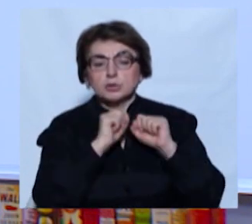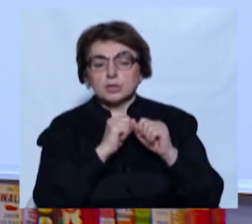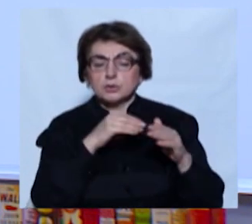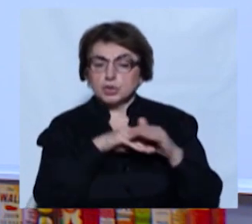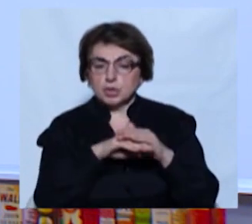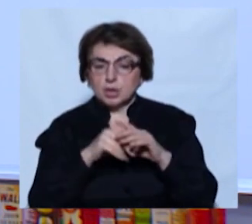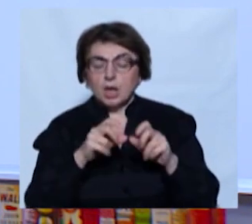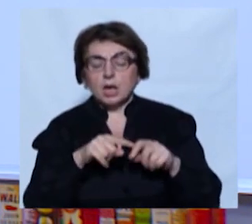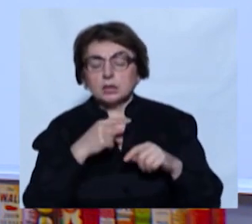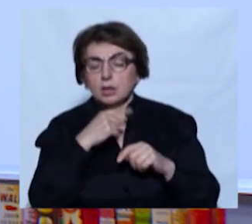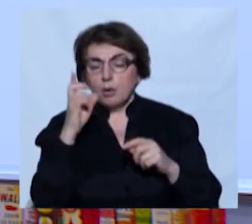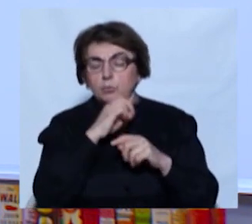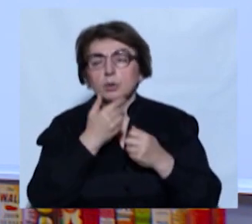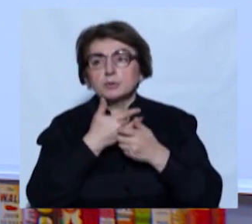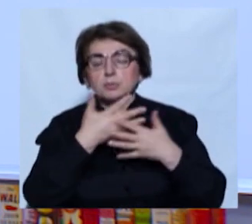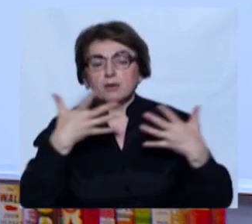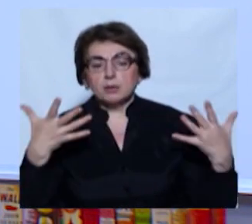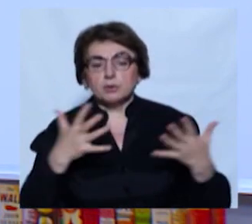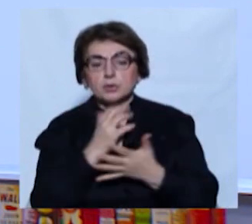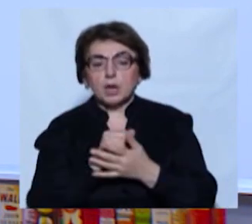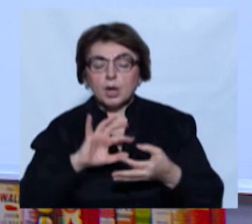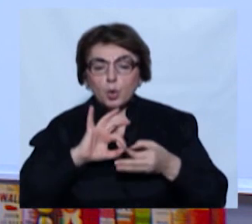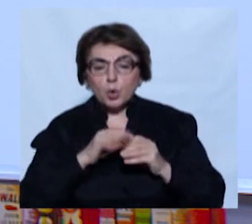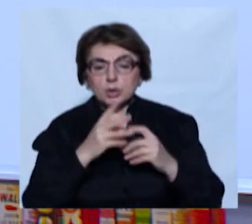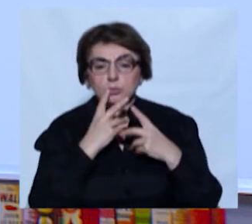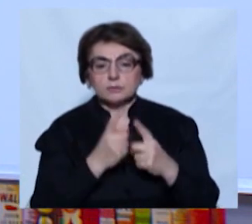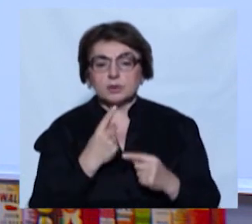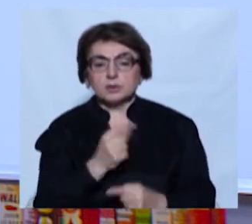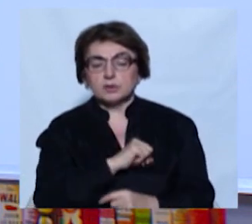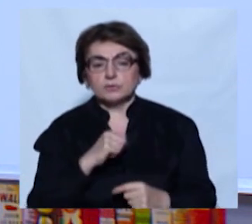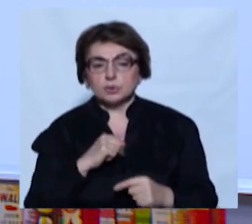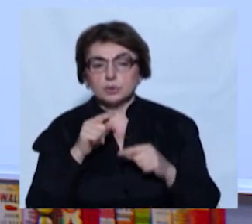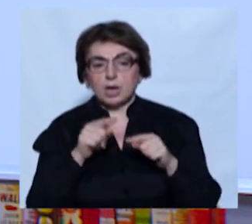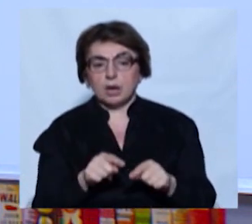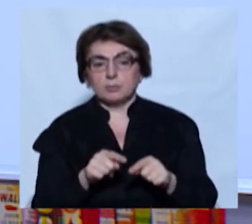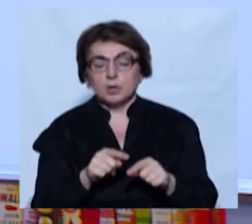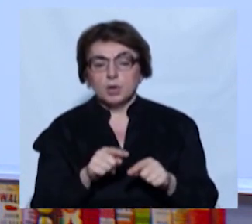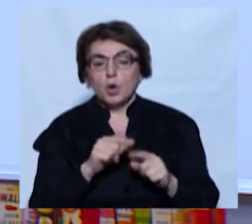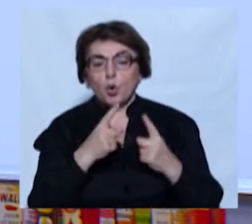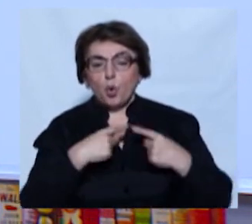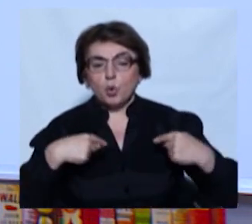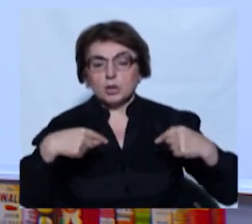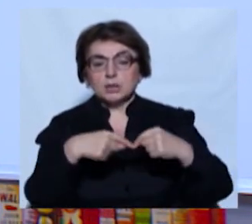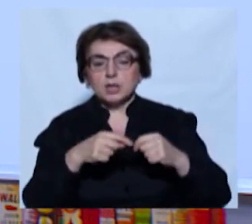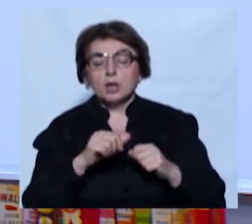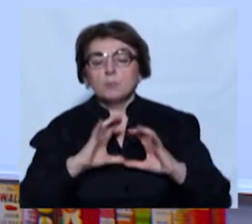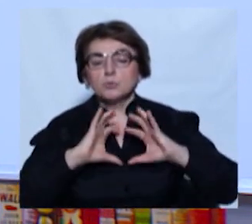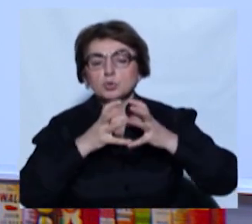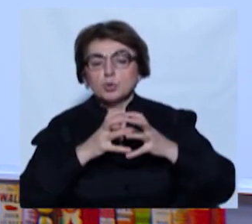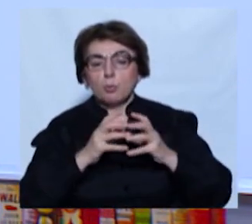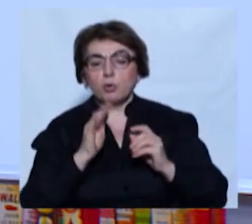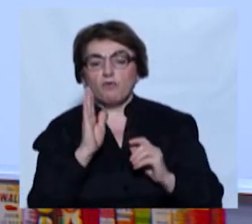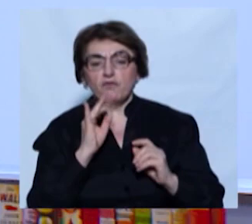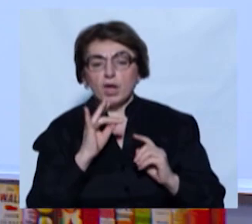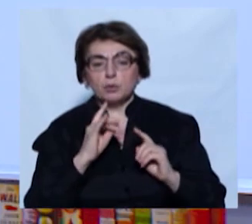ბუნების მრავალფეროვნების შენარჩუნება. მოდით უფრო კონკრეტულად შევეხოთ თვითონ ამ ორგანიზაციას, მსოფლიო ველური